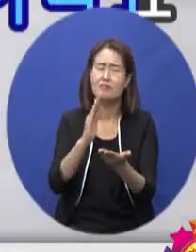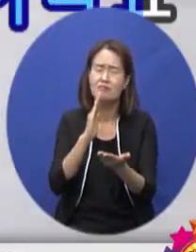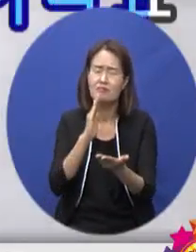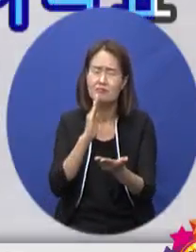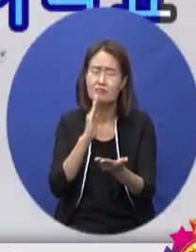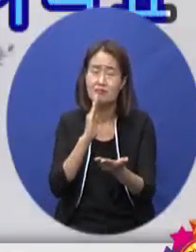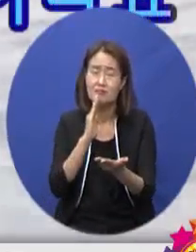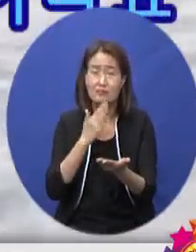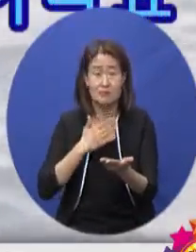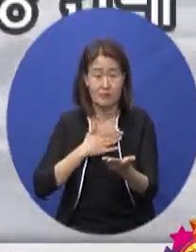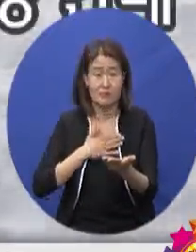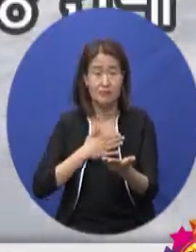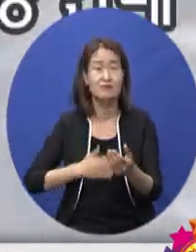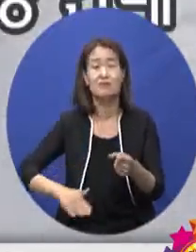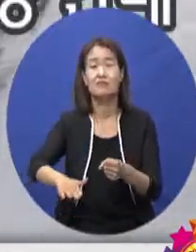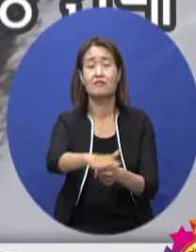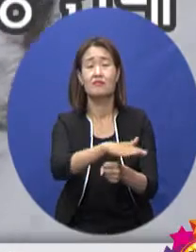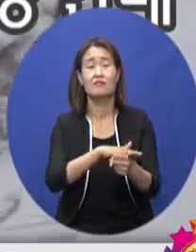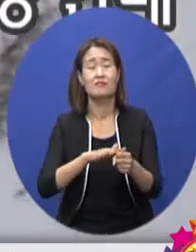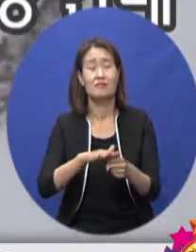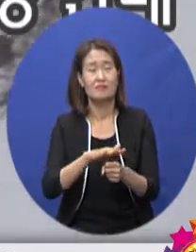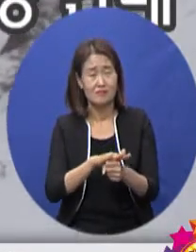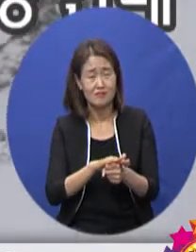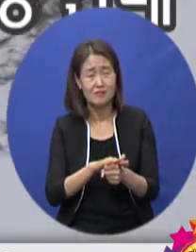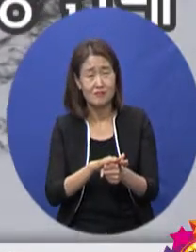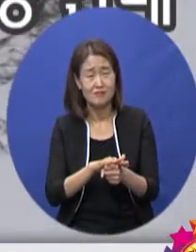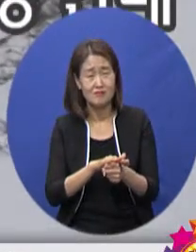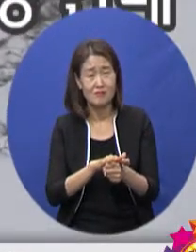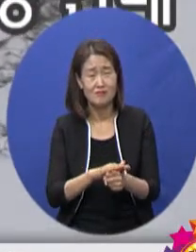그대만이 정말 내 사랑인데